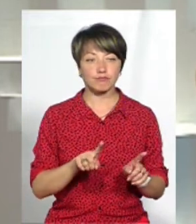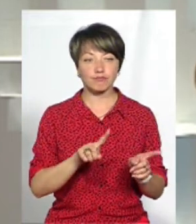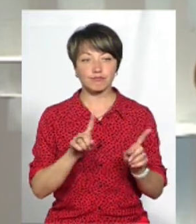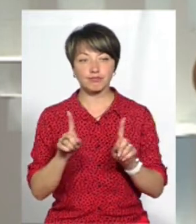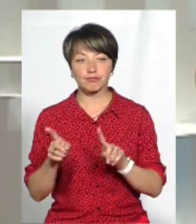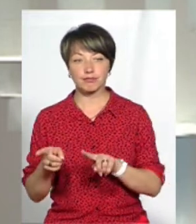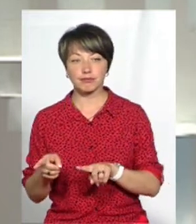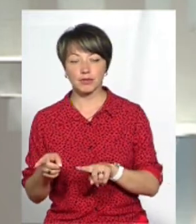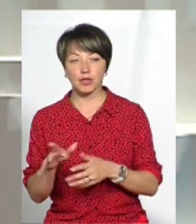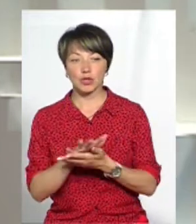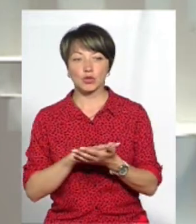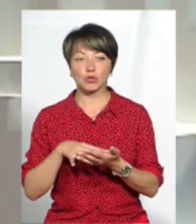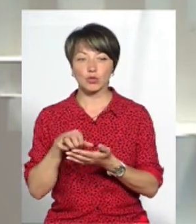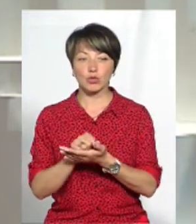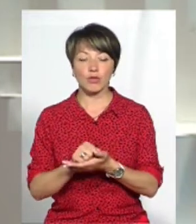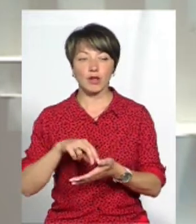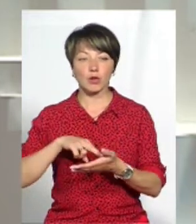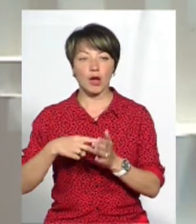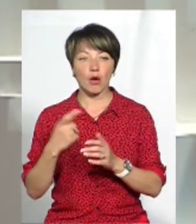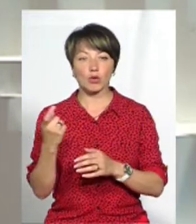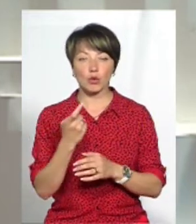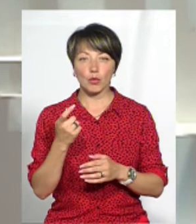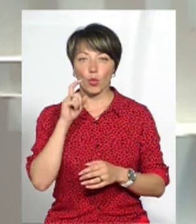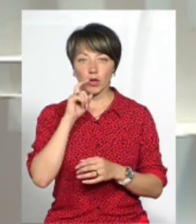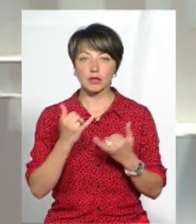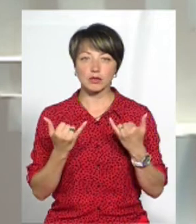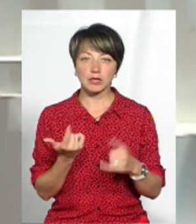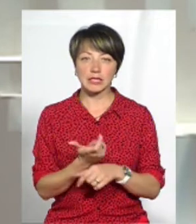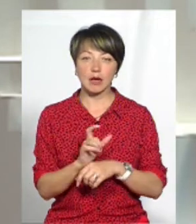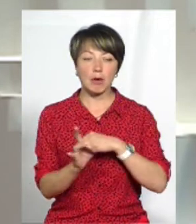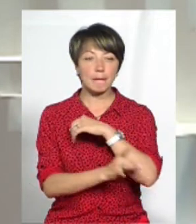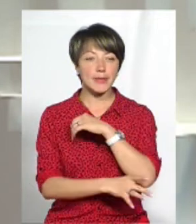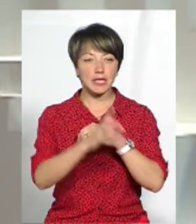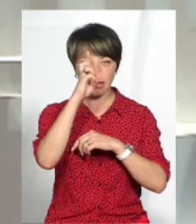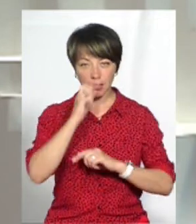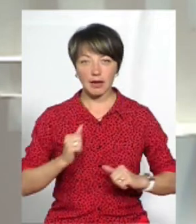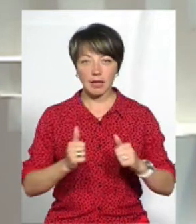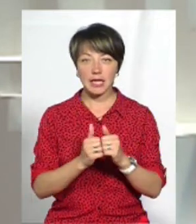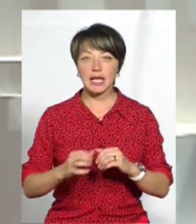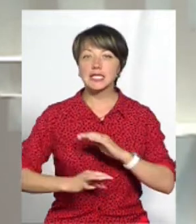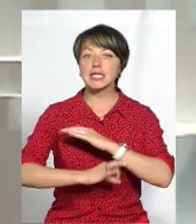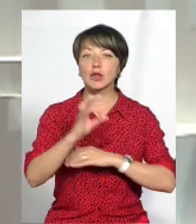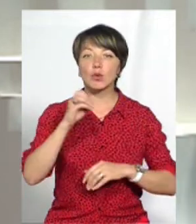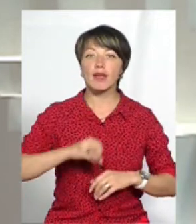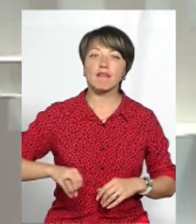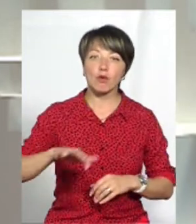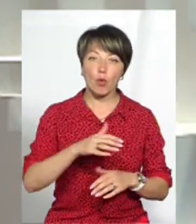зовсім зруйнованої економіки України сьогодні. Це сама бідна країна Східної Європи.